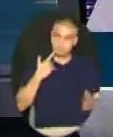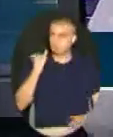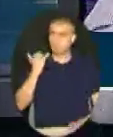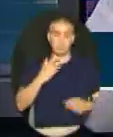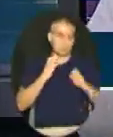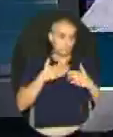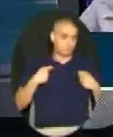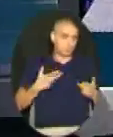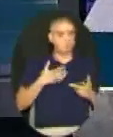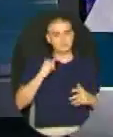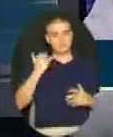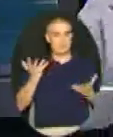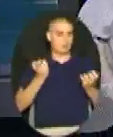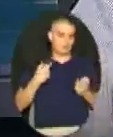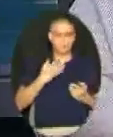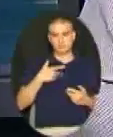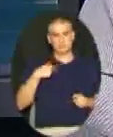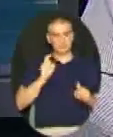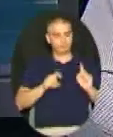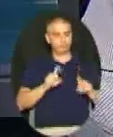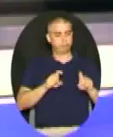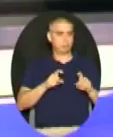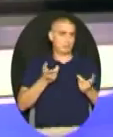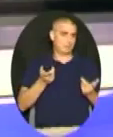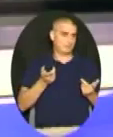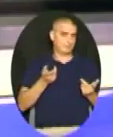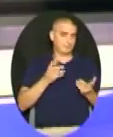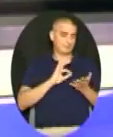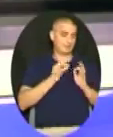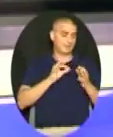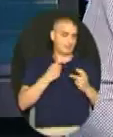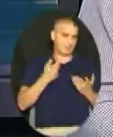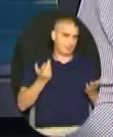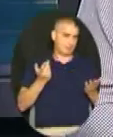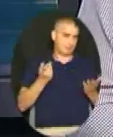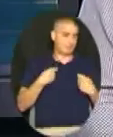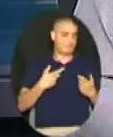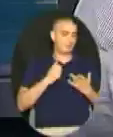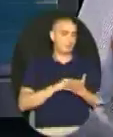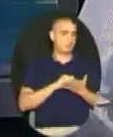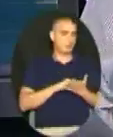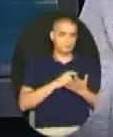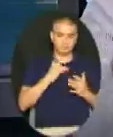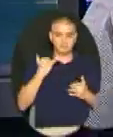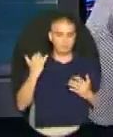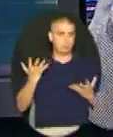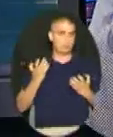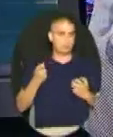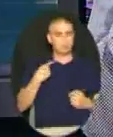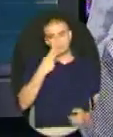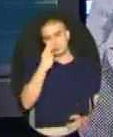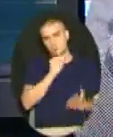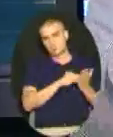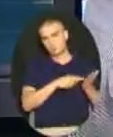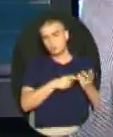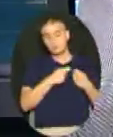רוצה למכור, אז רוצה להיות צהובה, רוצה שאני ואתה נקליק על האייטמים באתרי האינטרנט ולמכור עיתונים. אז היא צהובה. בואו רגע נראה את